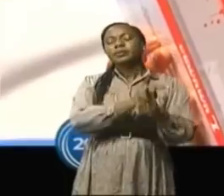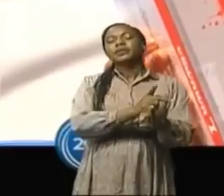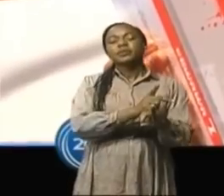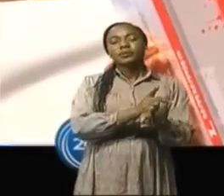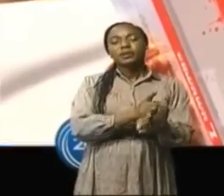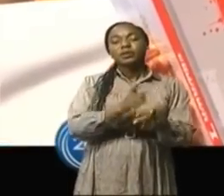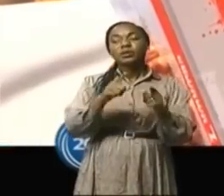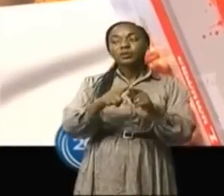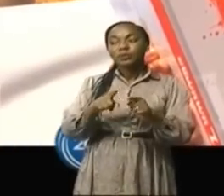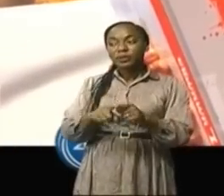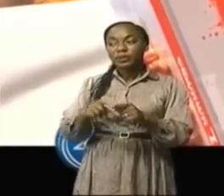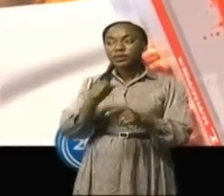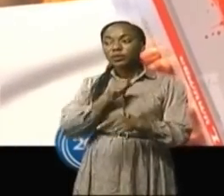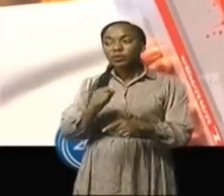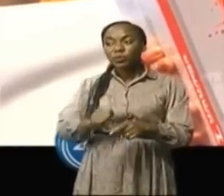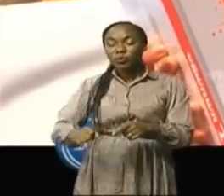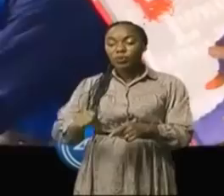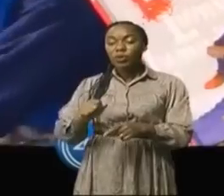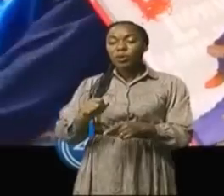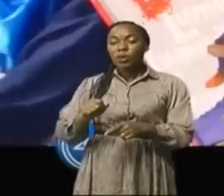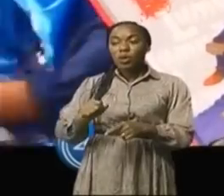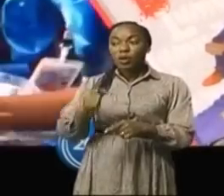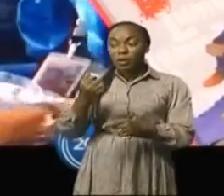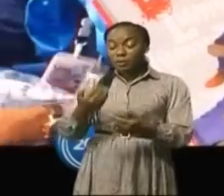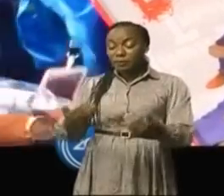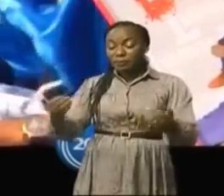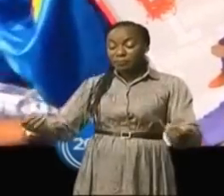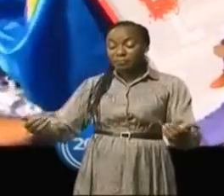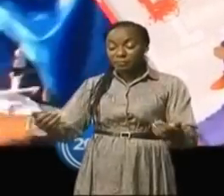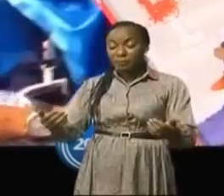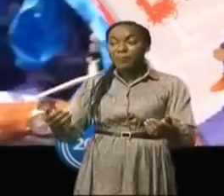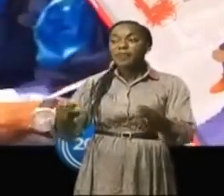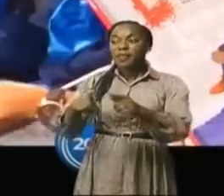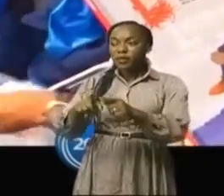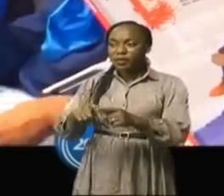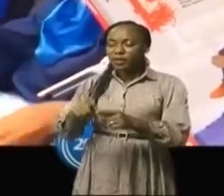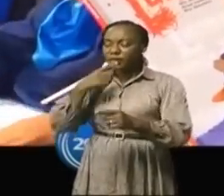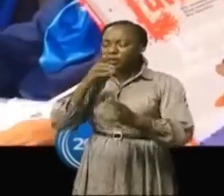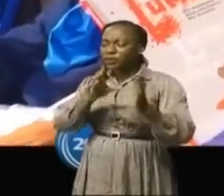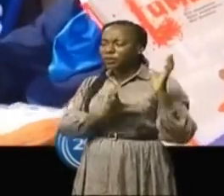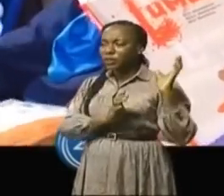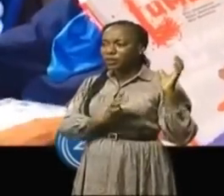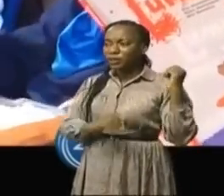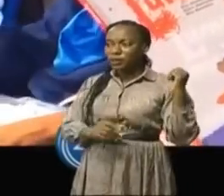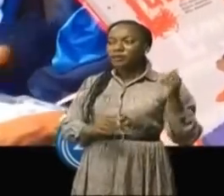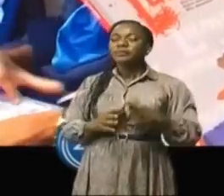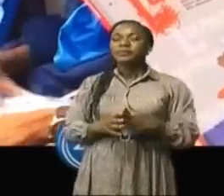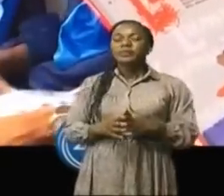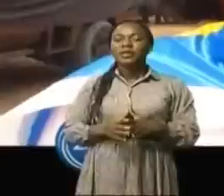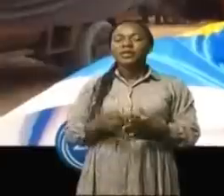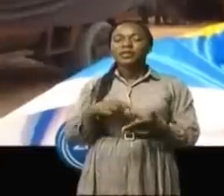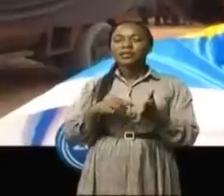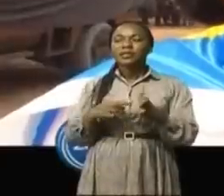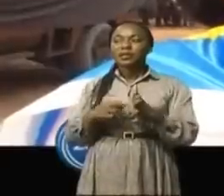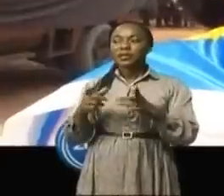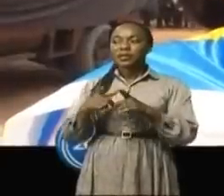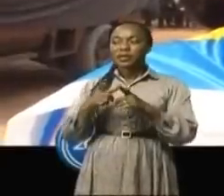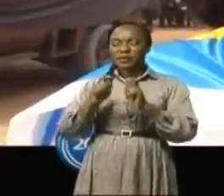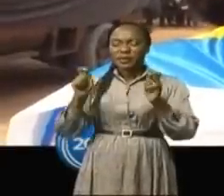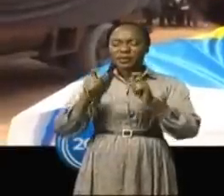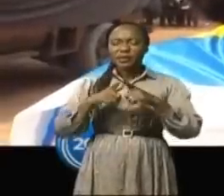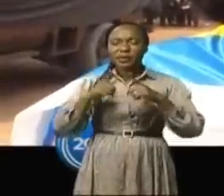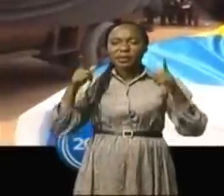Ses descendants biologiques sont conscients de la charge qui pèse sur leurs épaules. On sait que c'est un très grand nom. On